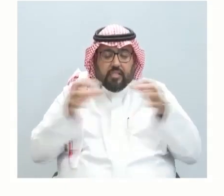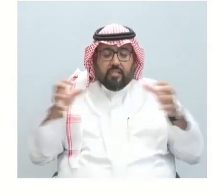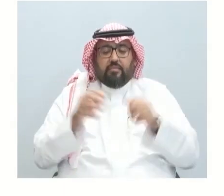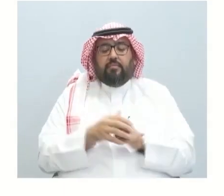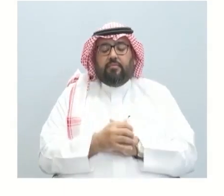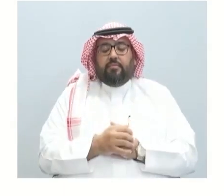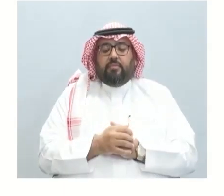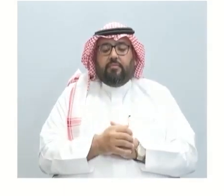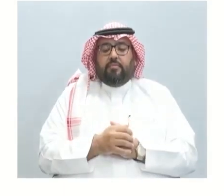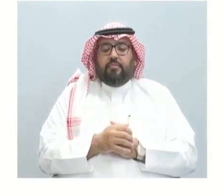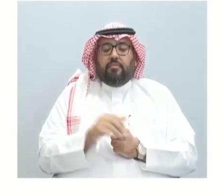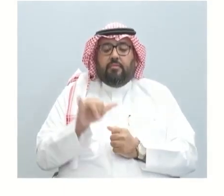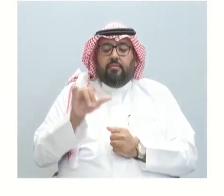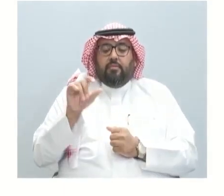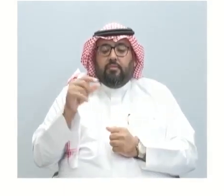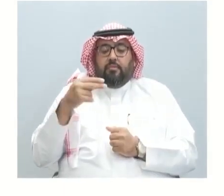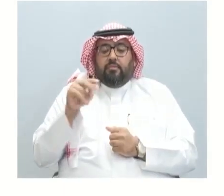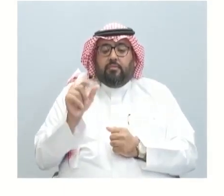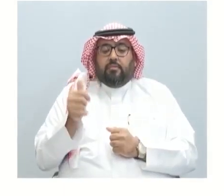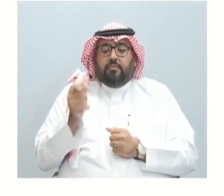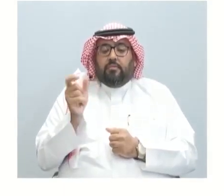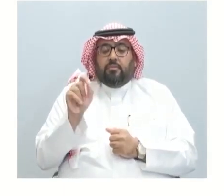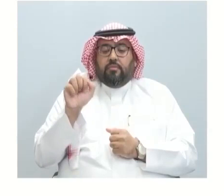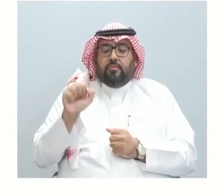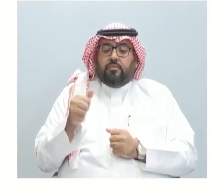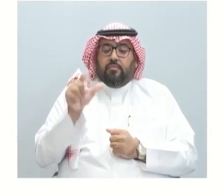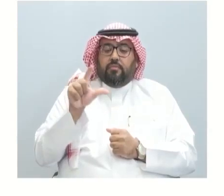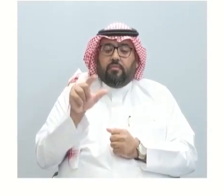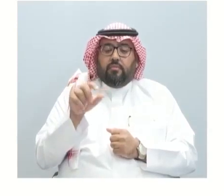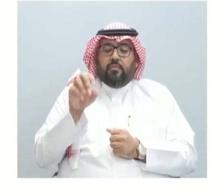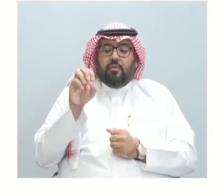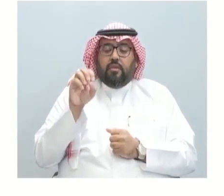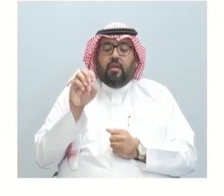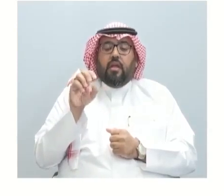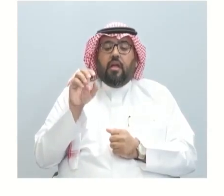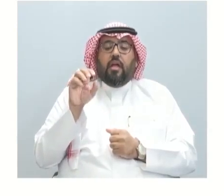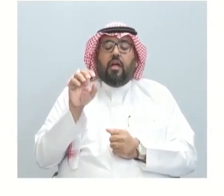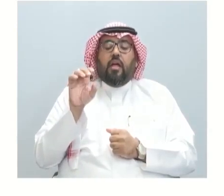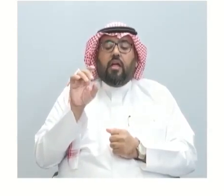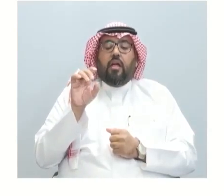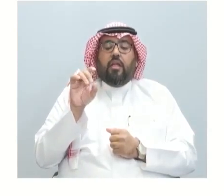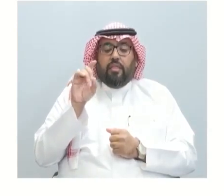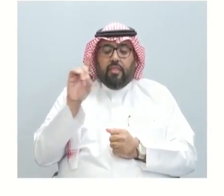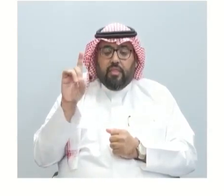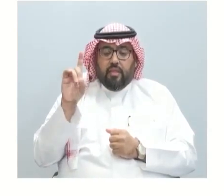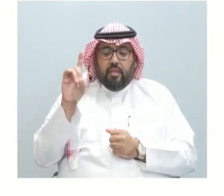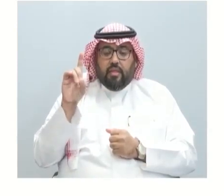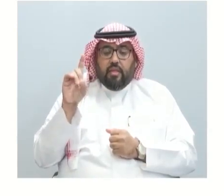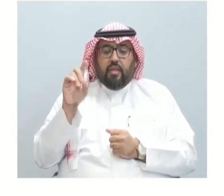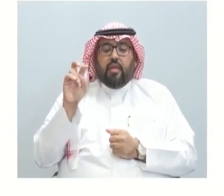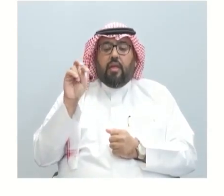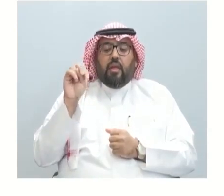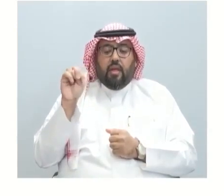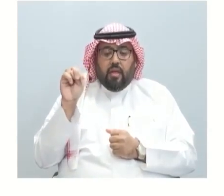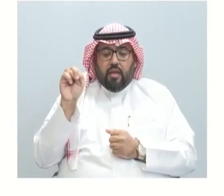للانقسام يعد انفصال الدي ان اي او الماده الوراثيه هو العامل الاساسي في الانقسام المتساوي كونه يسمح بانتقال الماده